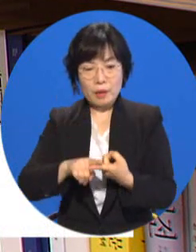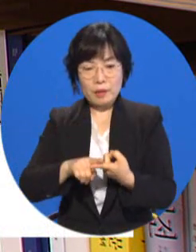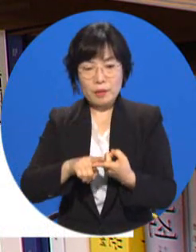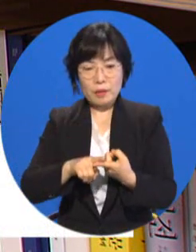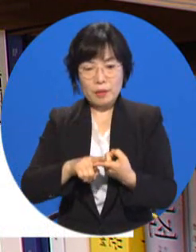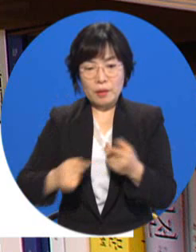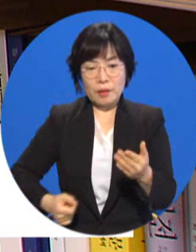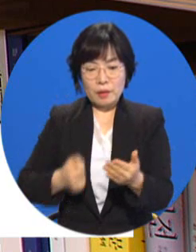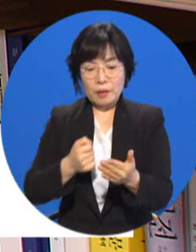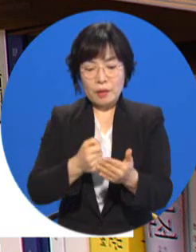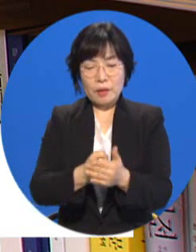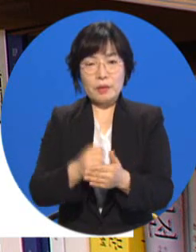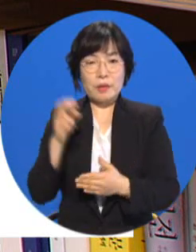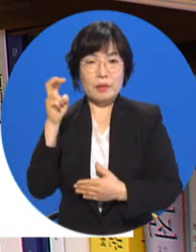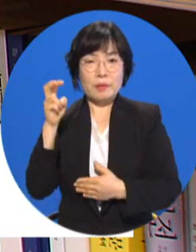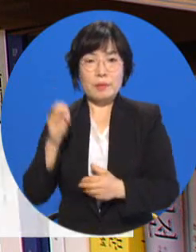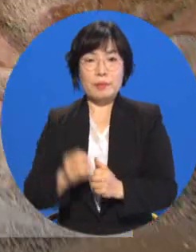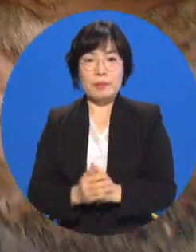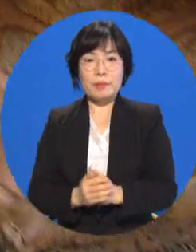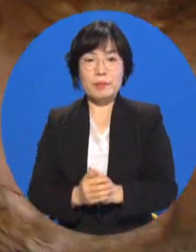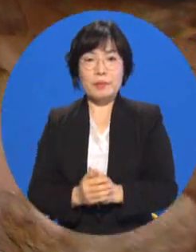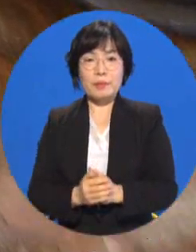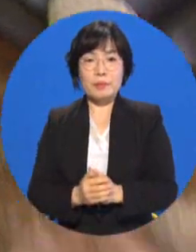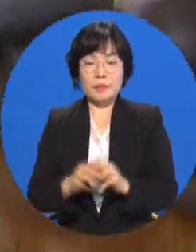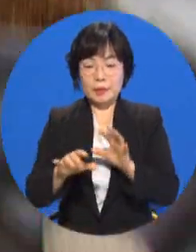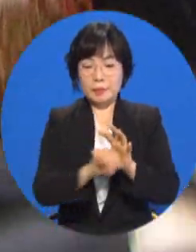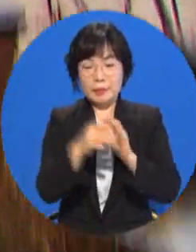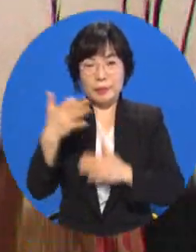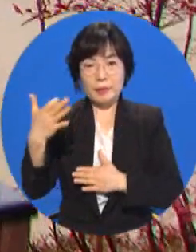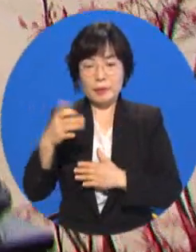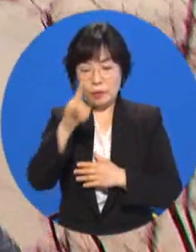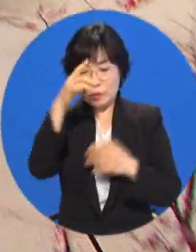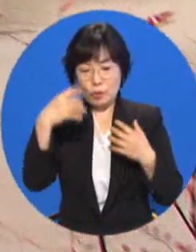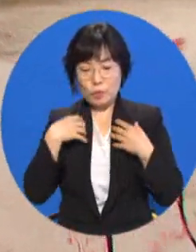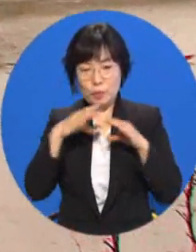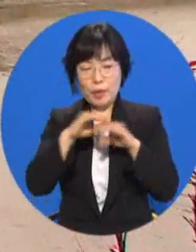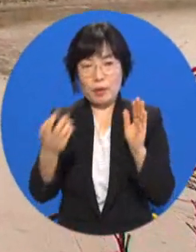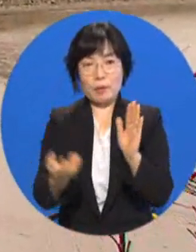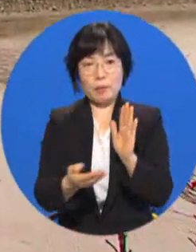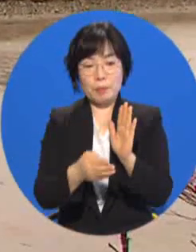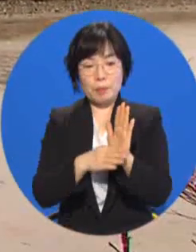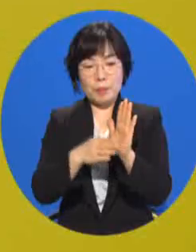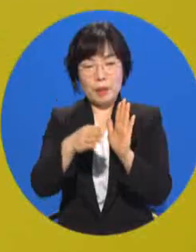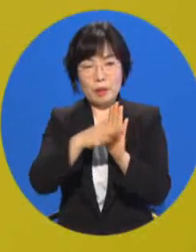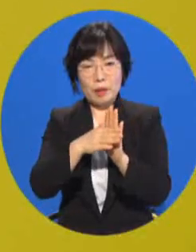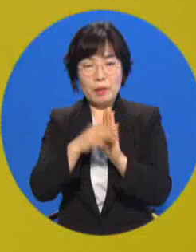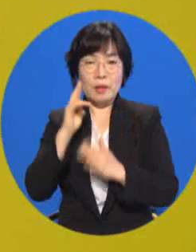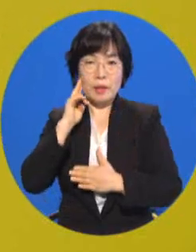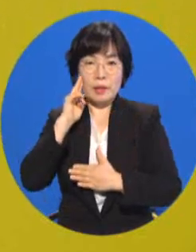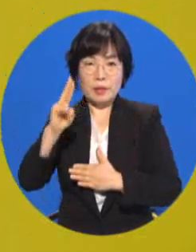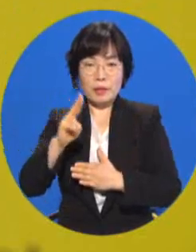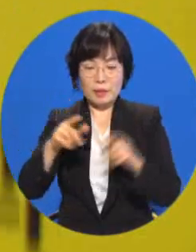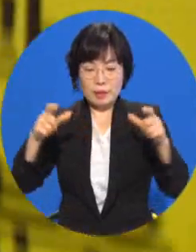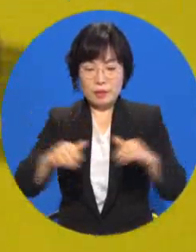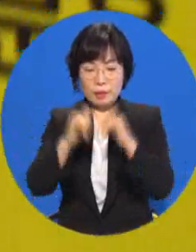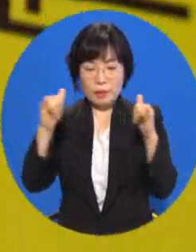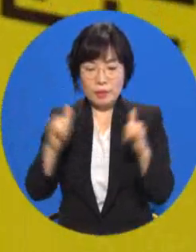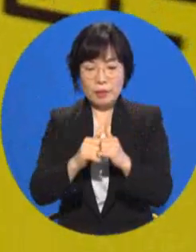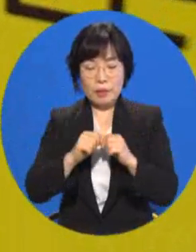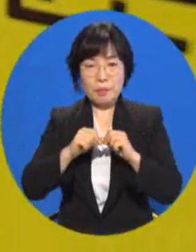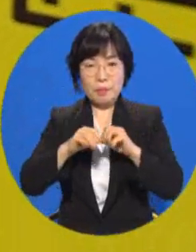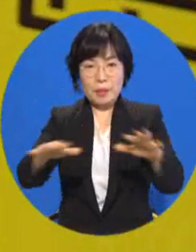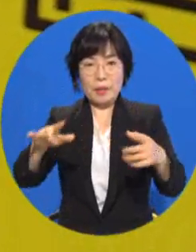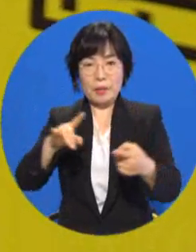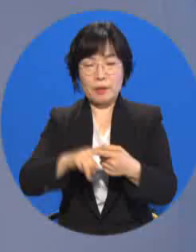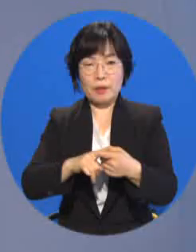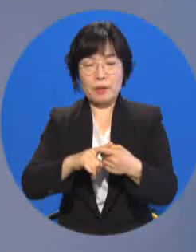지금 결정을 하게 될 것입니다. 코로나19의 정부 대응 단계가 심각으로 격상되면서 지역사회 감염 위험성도 높아지고 있는